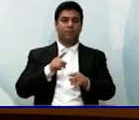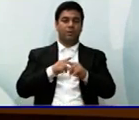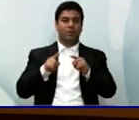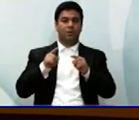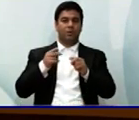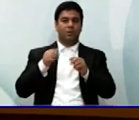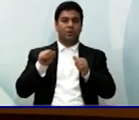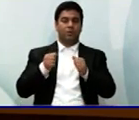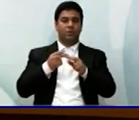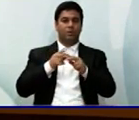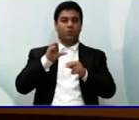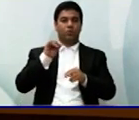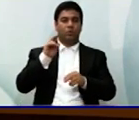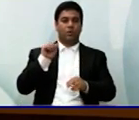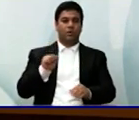быстроходные суда.